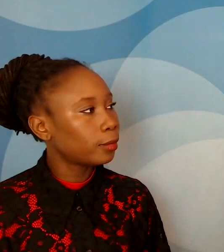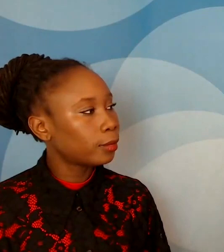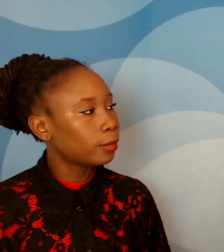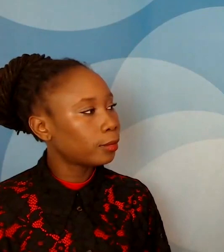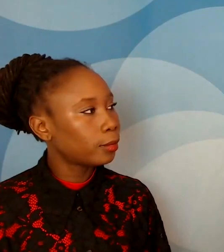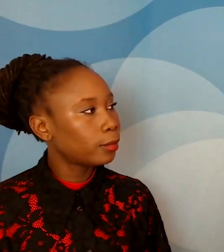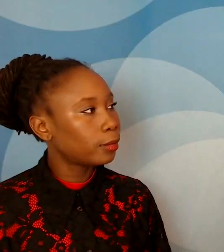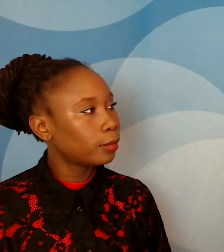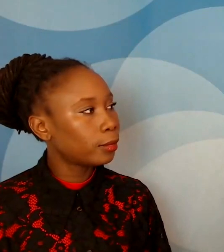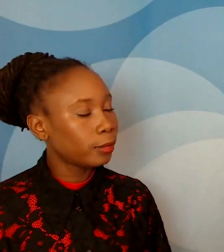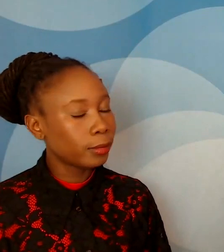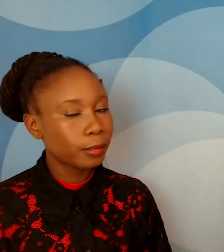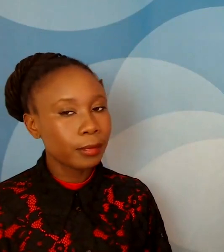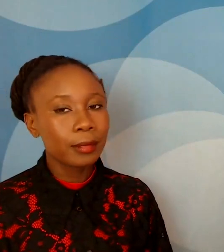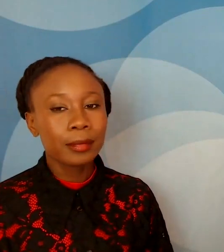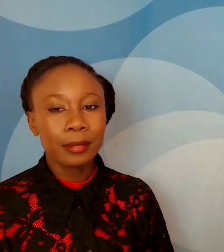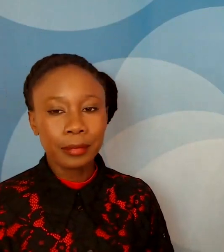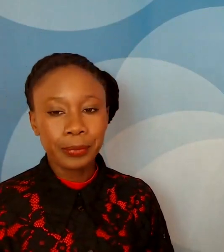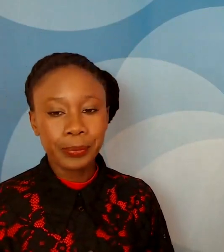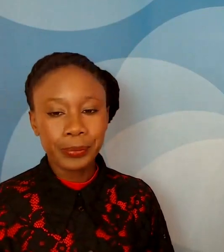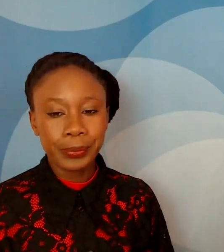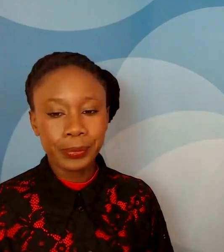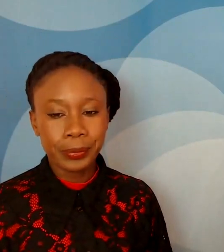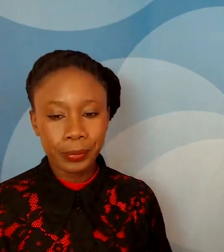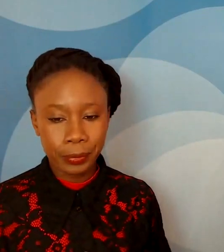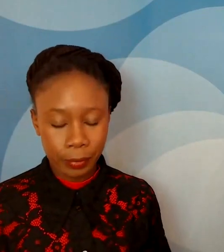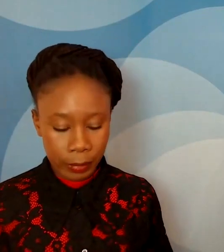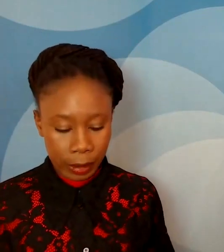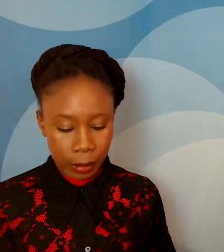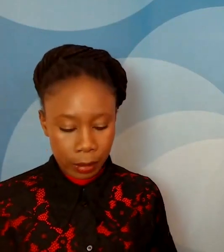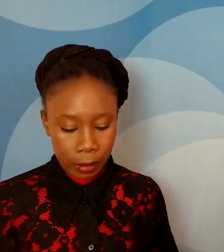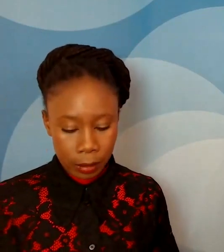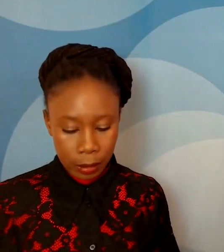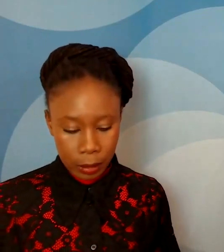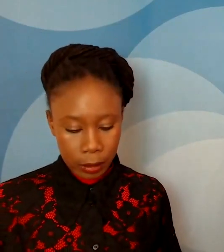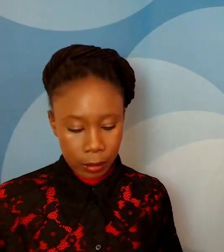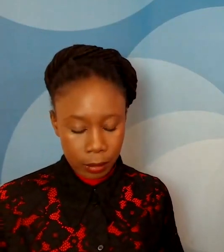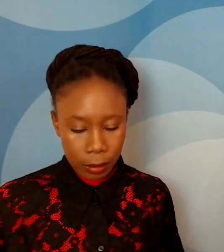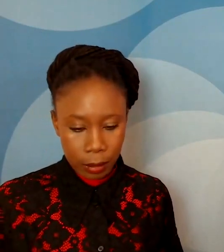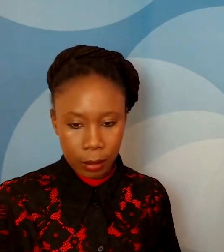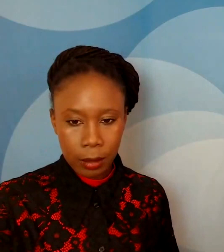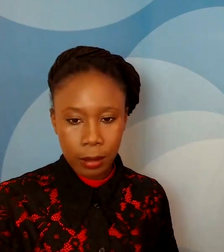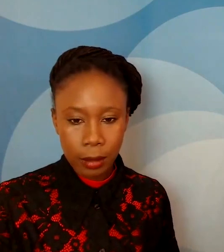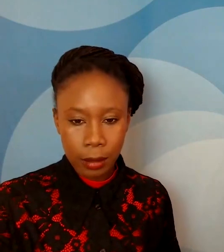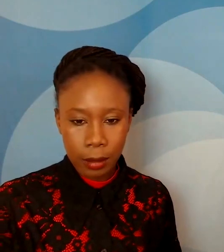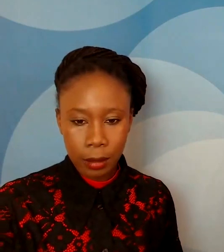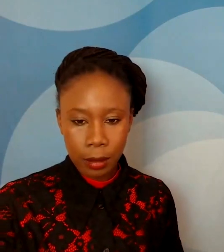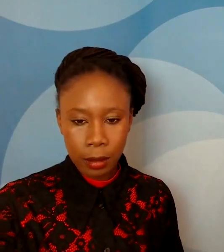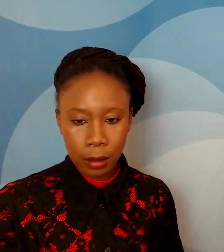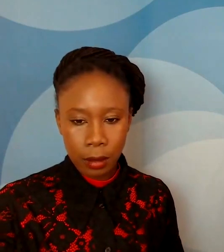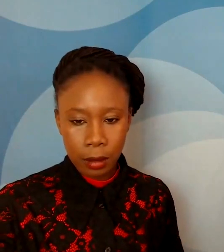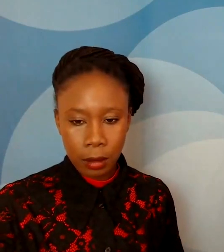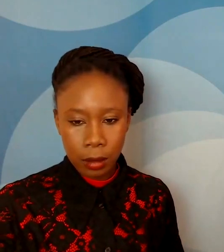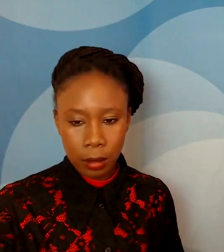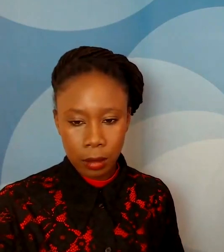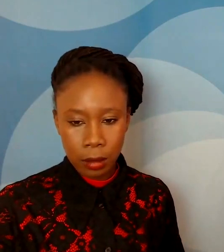som lika villkor och arbetsmiljö. Så det om det. Och så tänker vi att vi